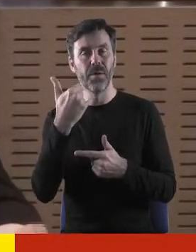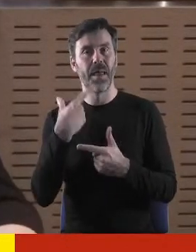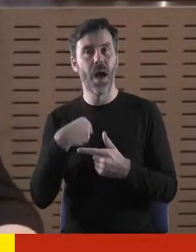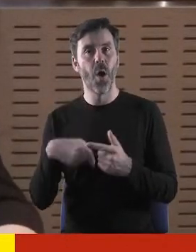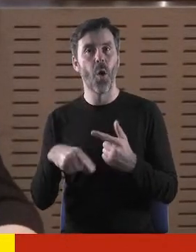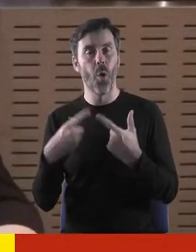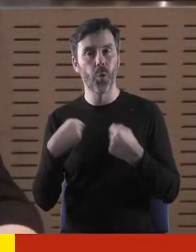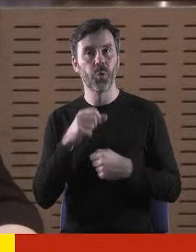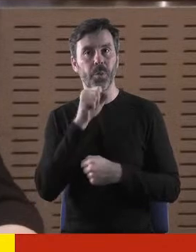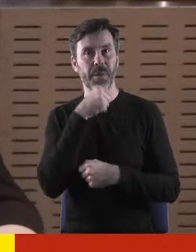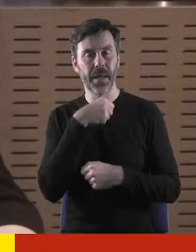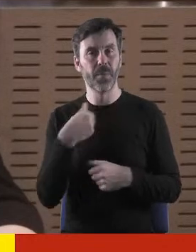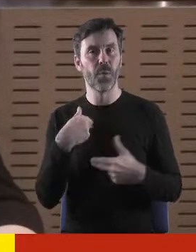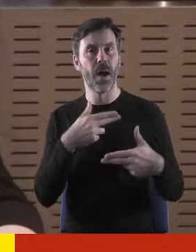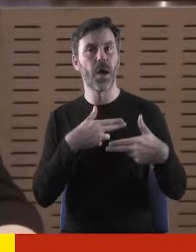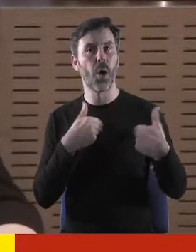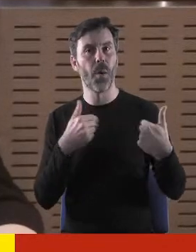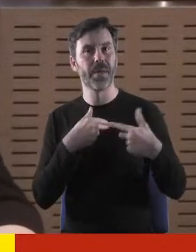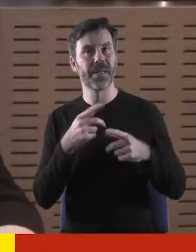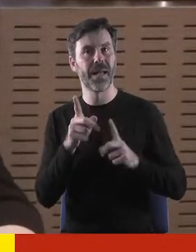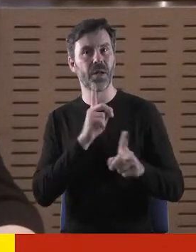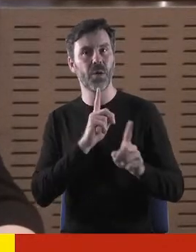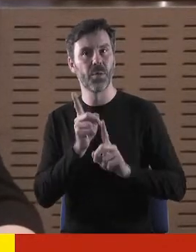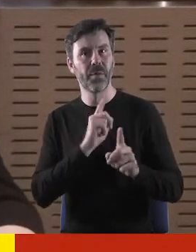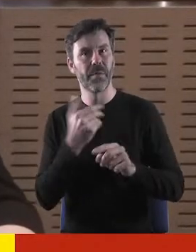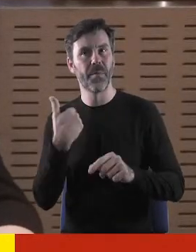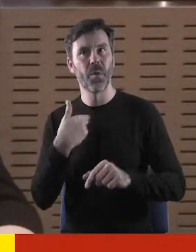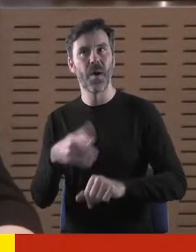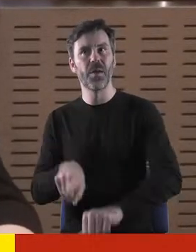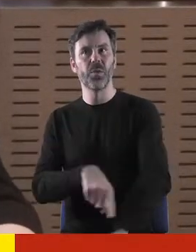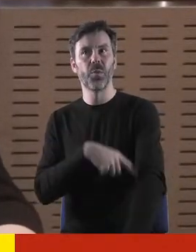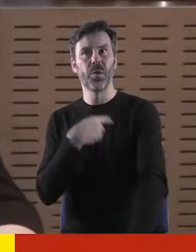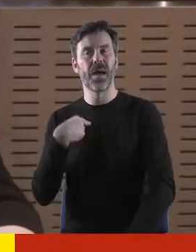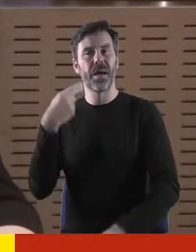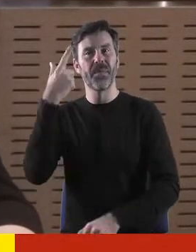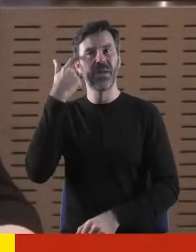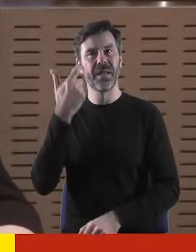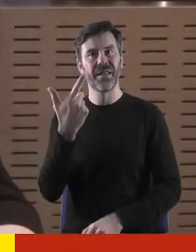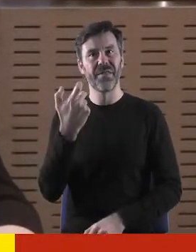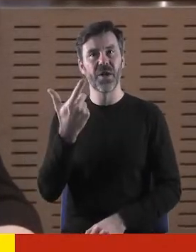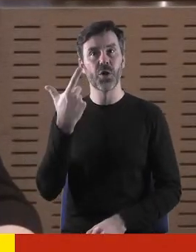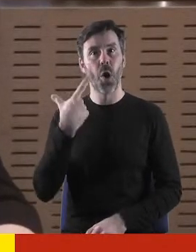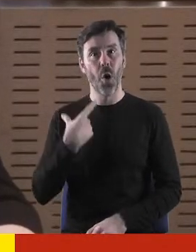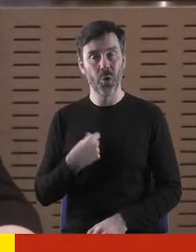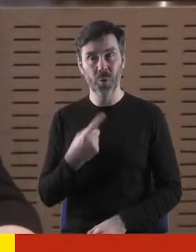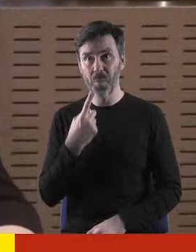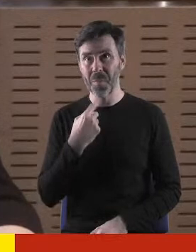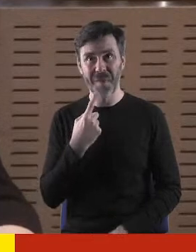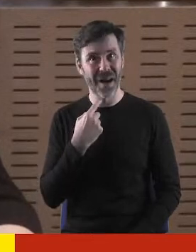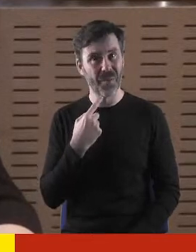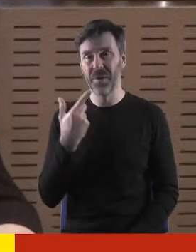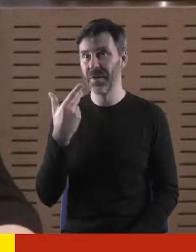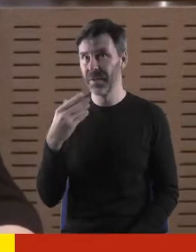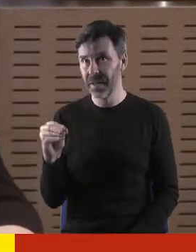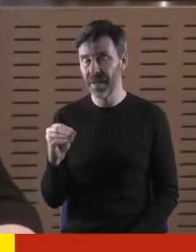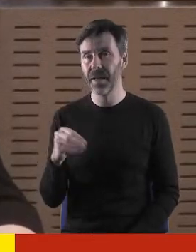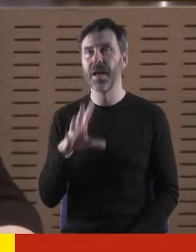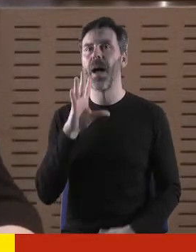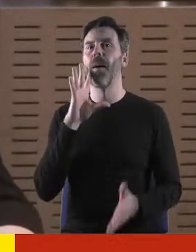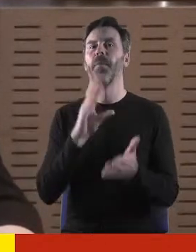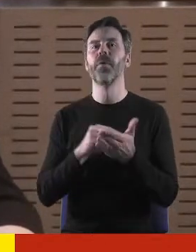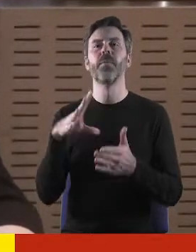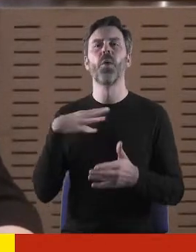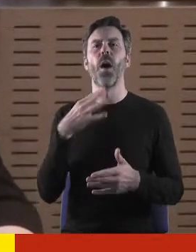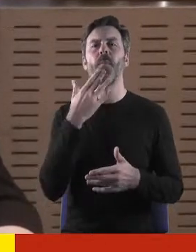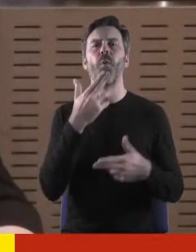długo, ja nie uważam, żeby 200 osób to było mało. Ja powtórzę to, co powiedziałam na komisji.